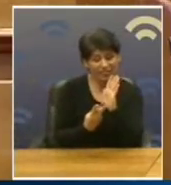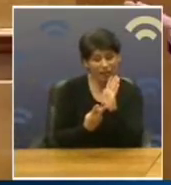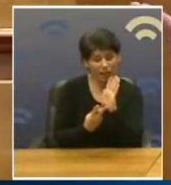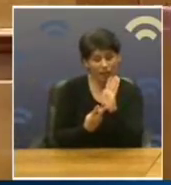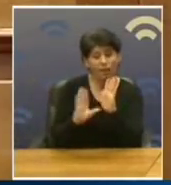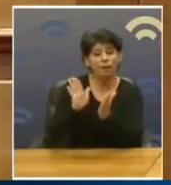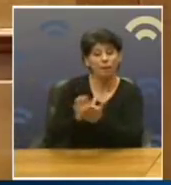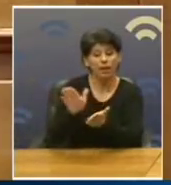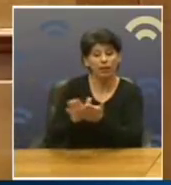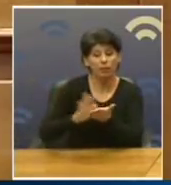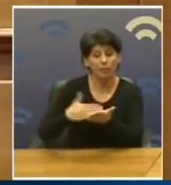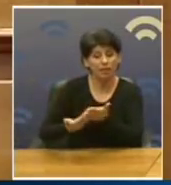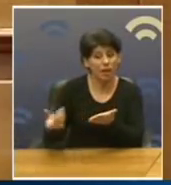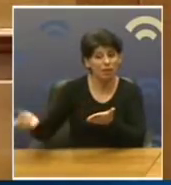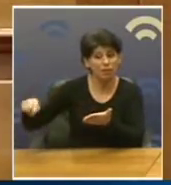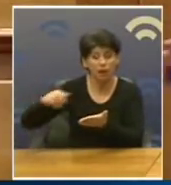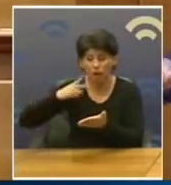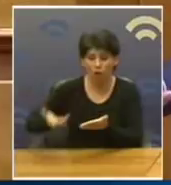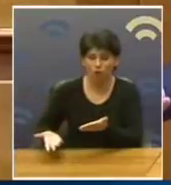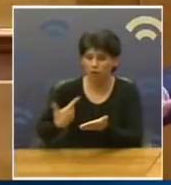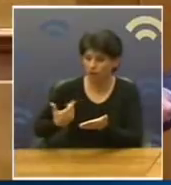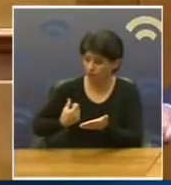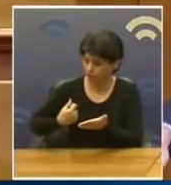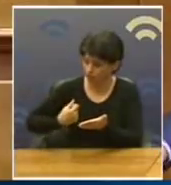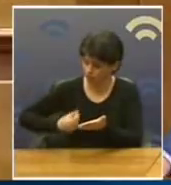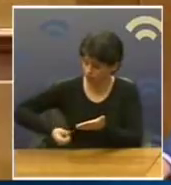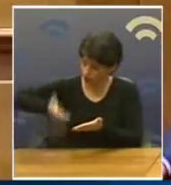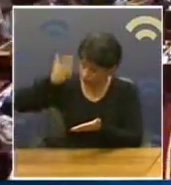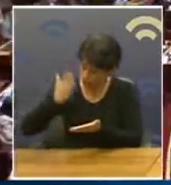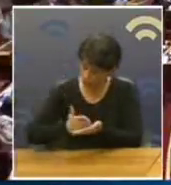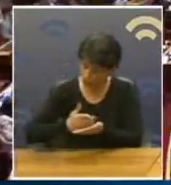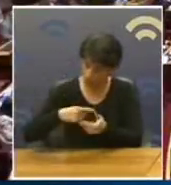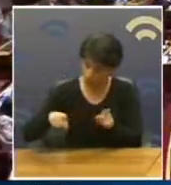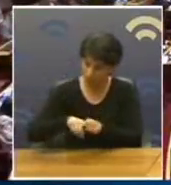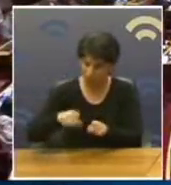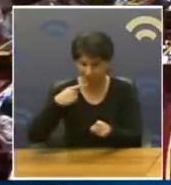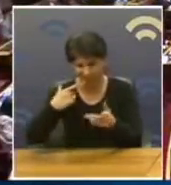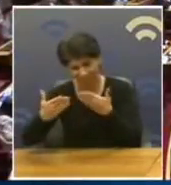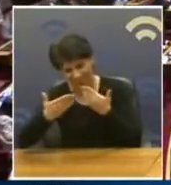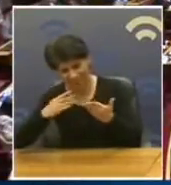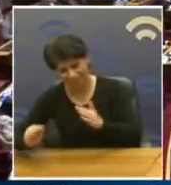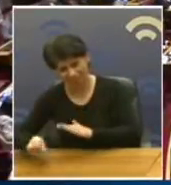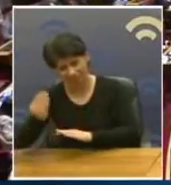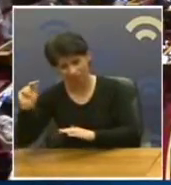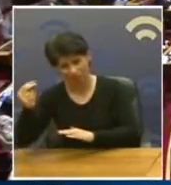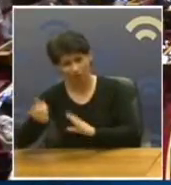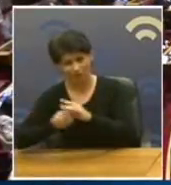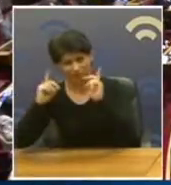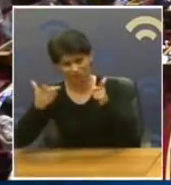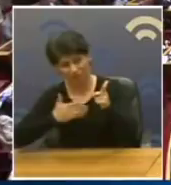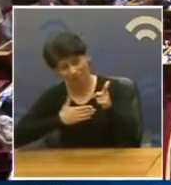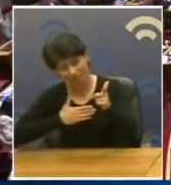Διότι, εντάξει, εγώ κατανοώ, διαφωνώ κάθετα μαζί σας, αλλά κατανοώ την επιλογή βουλευτών της Νέας Δημοκρατίας να μην